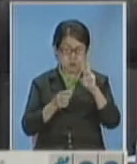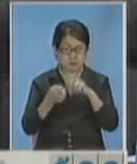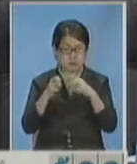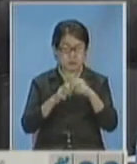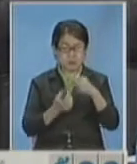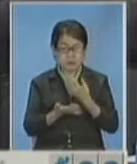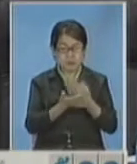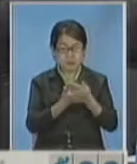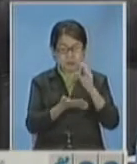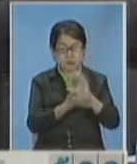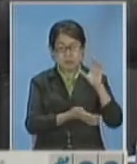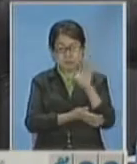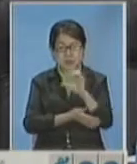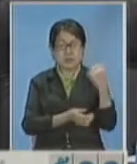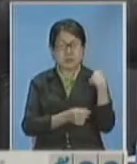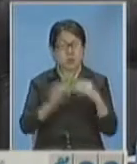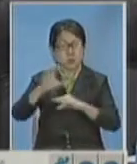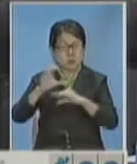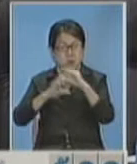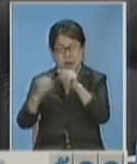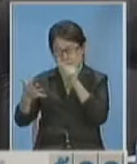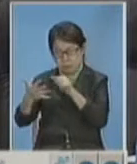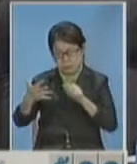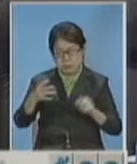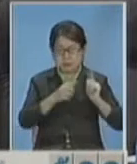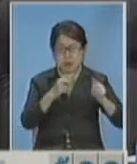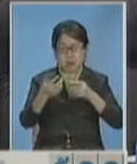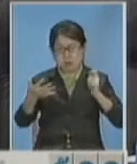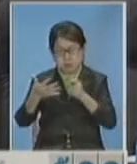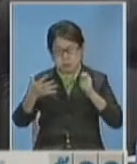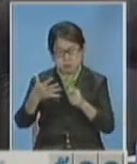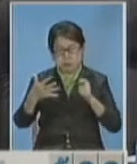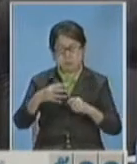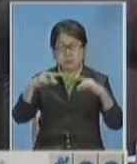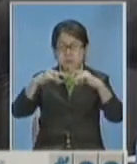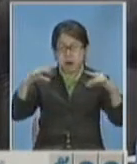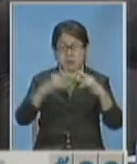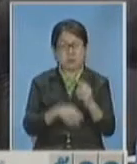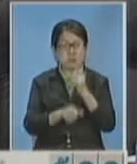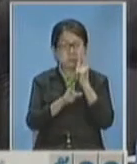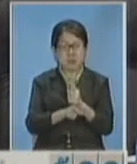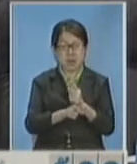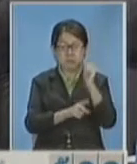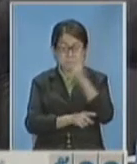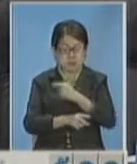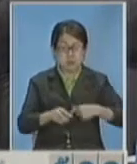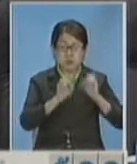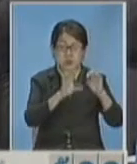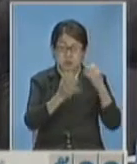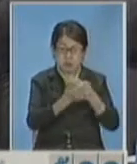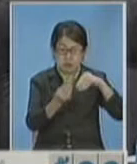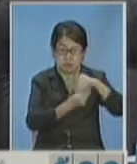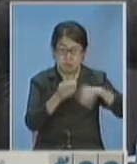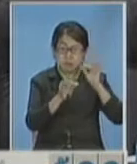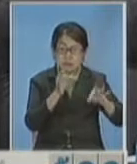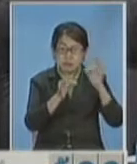การจัดงบประมาณในหลายโครงการนะคะไม่มีความสมดุลไม่ยึดหลักเศรษฐกิจพอเพียงรัฐบ